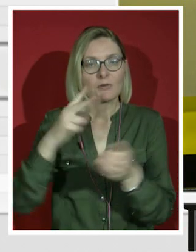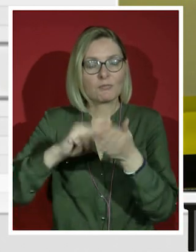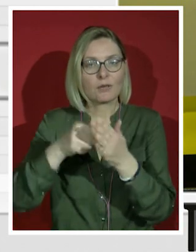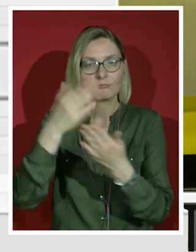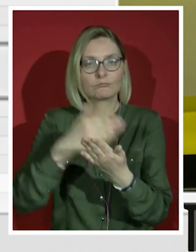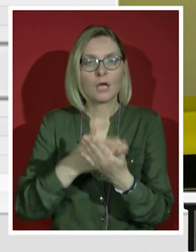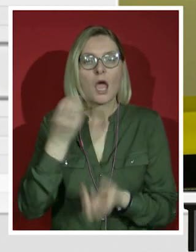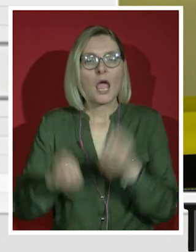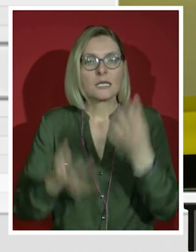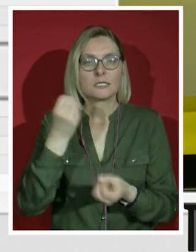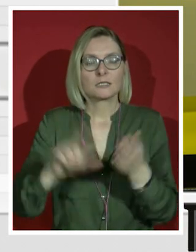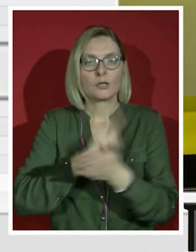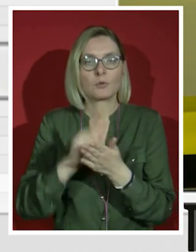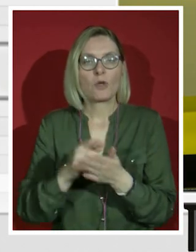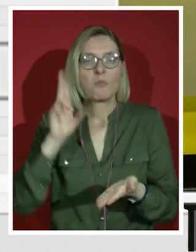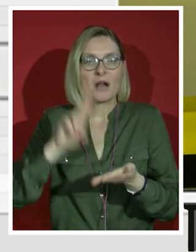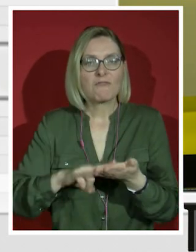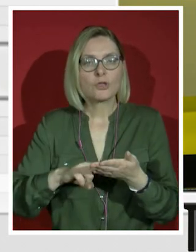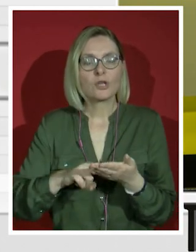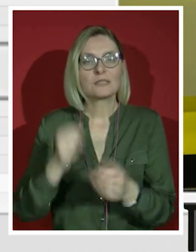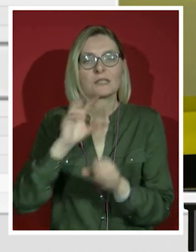период исто, правилно зазимување,